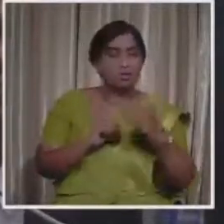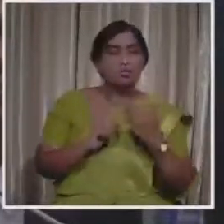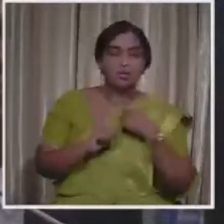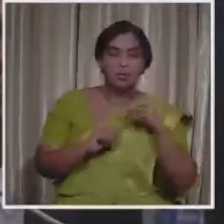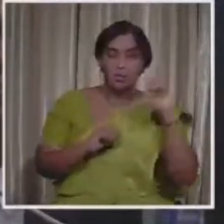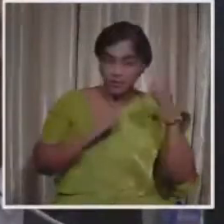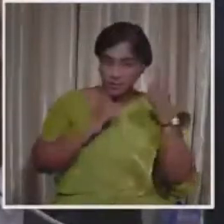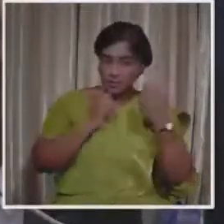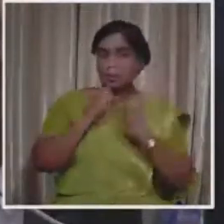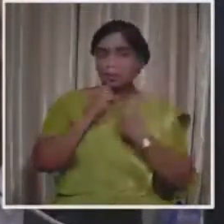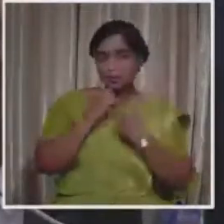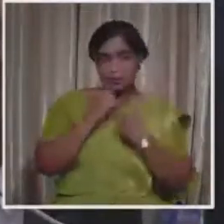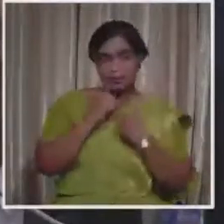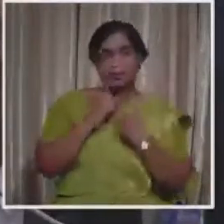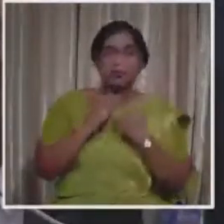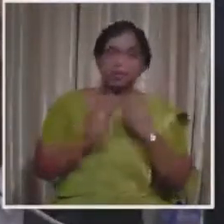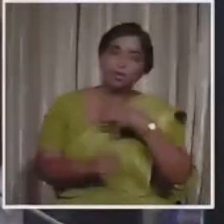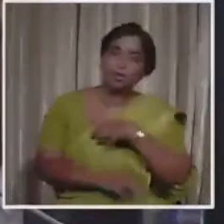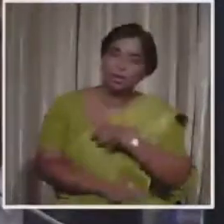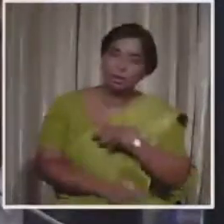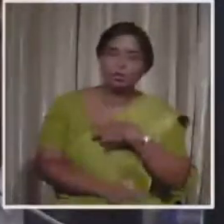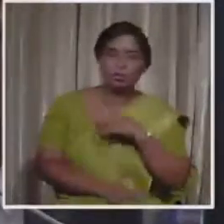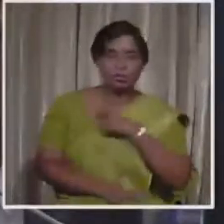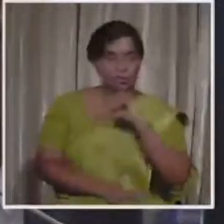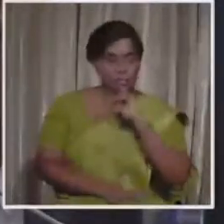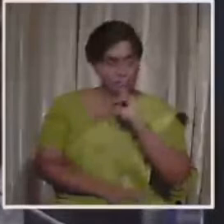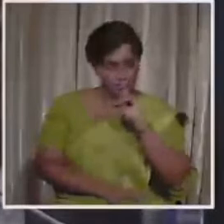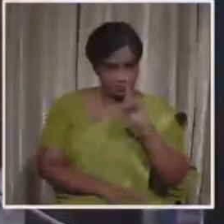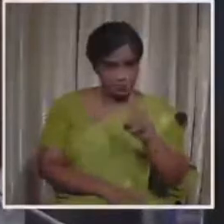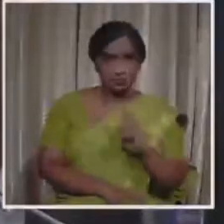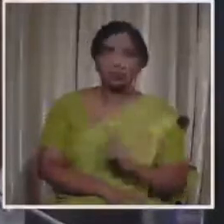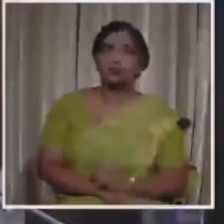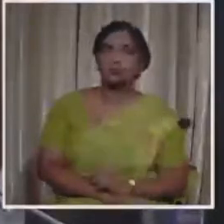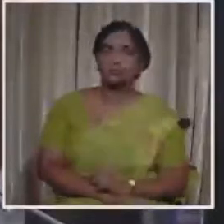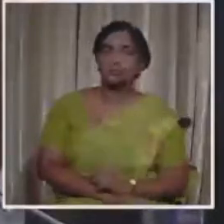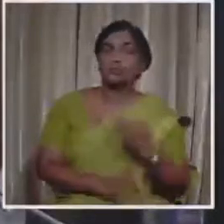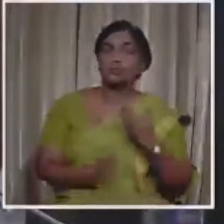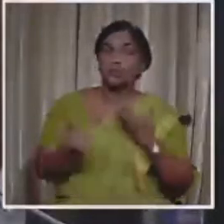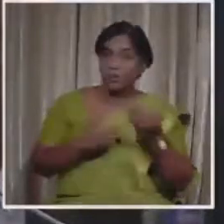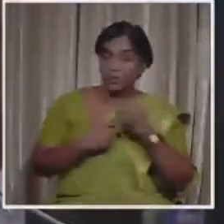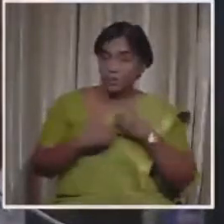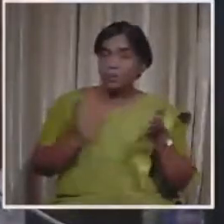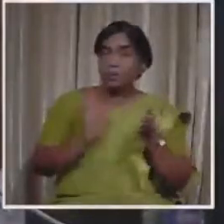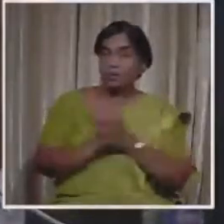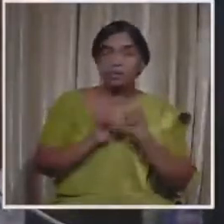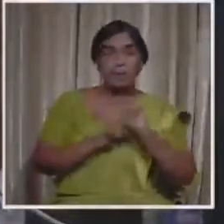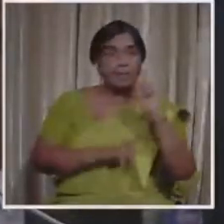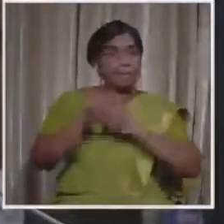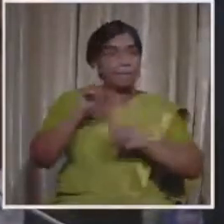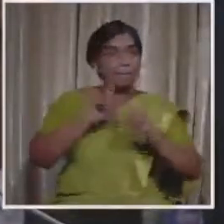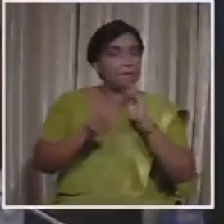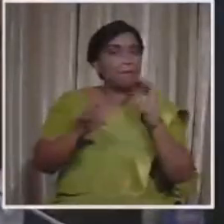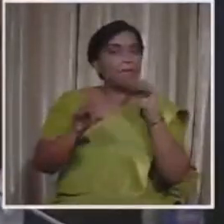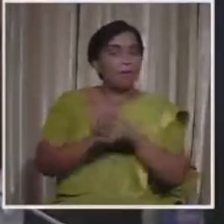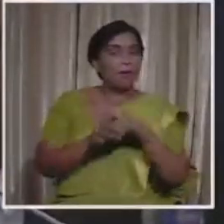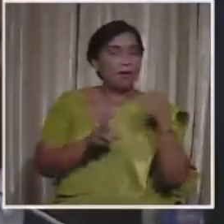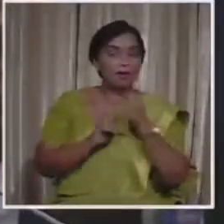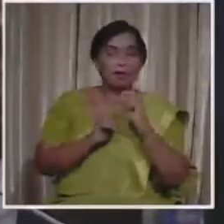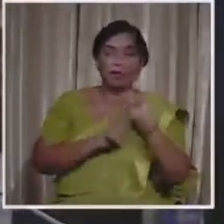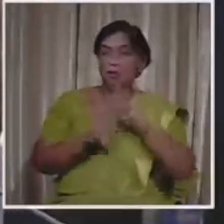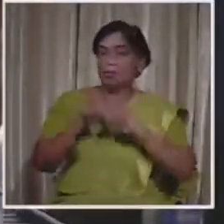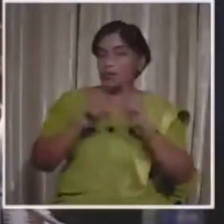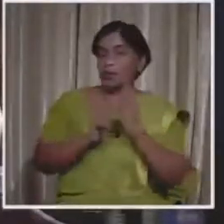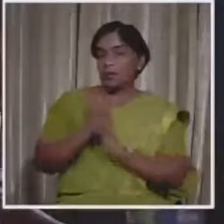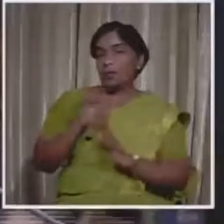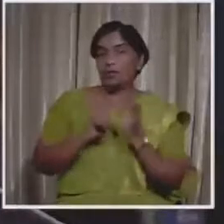ප්‍රථමයෙන්ම මගේ ශෝකය ප්‍රකාශ කරන්න බලාපොරොත්තු වෙනවා අපත් සමග මේ පාර්ලිමේන්තුවට නවක පාර්ලිමේන්තු